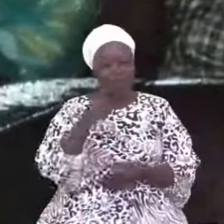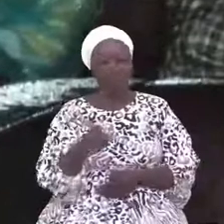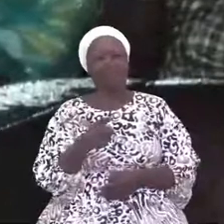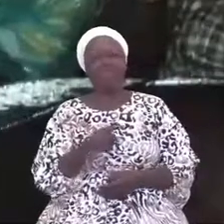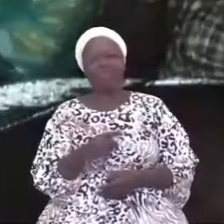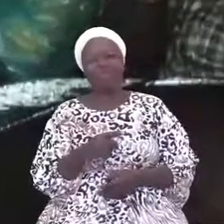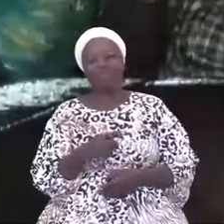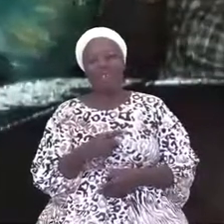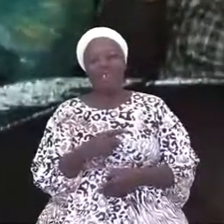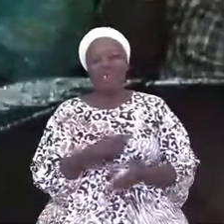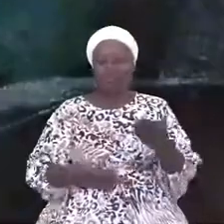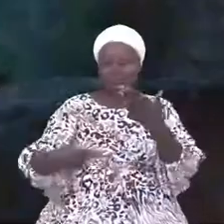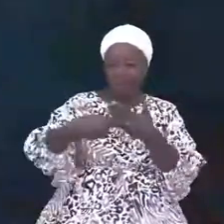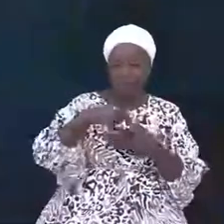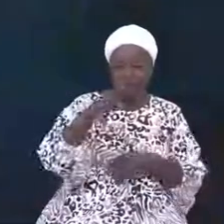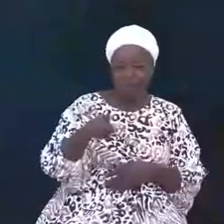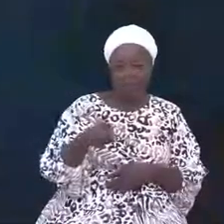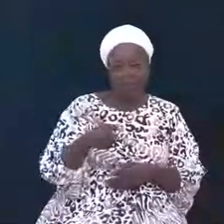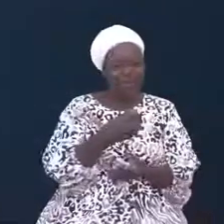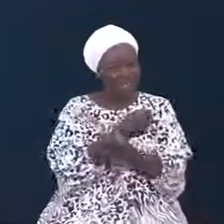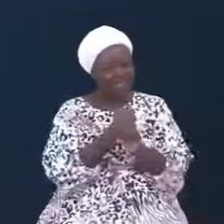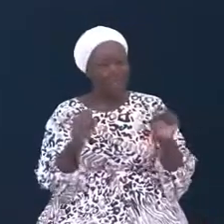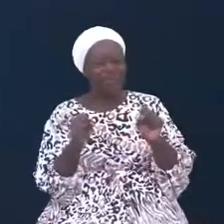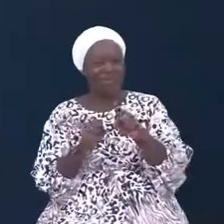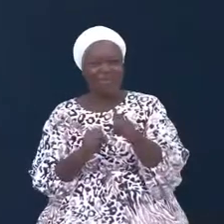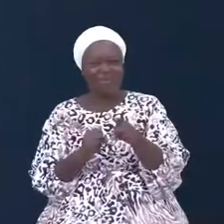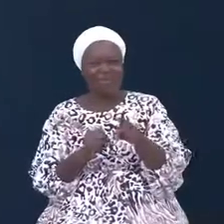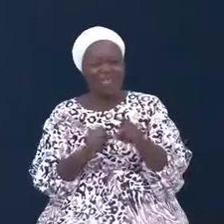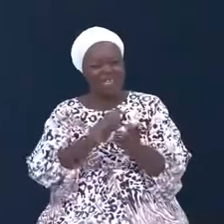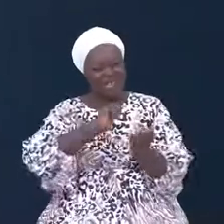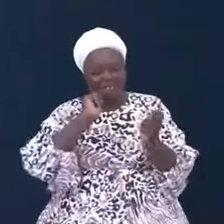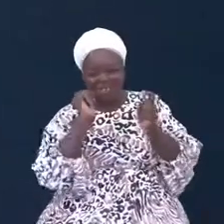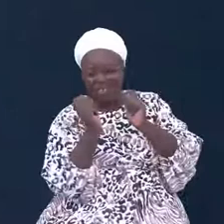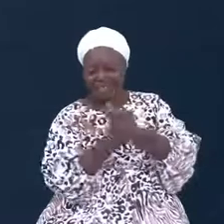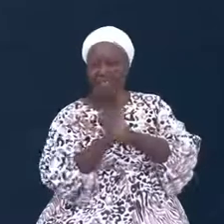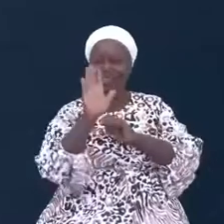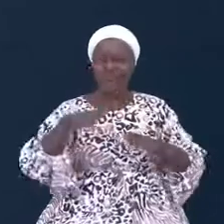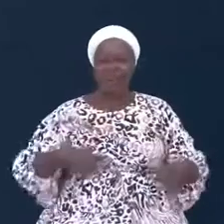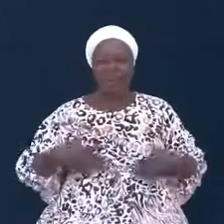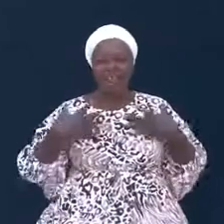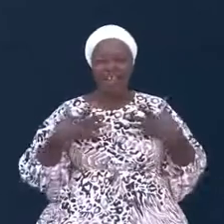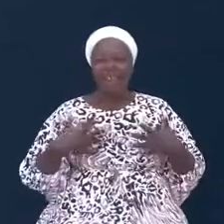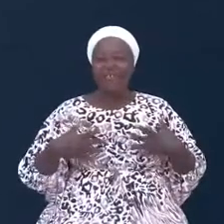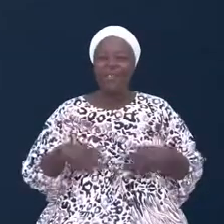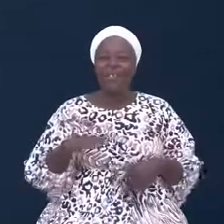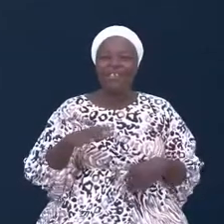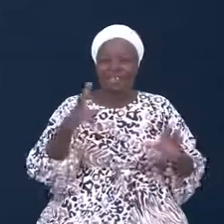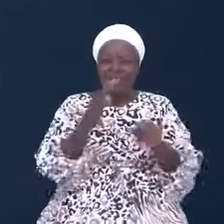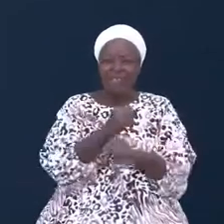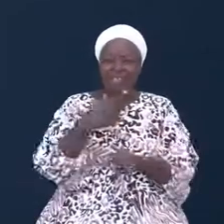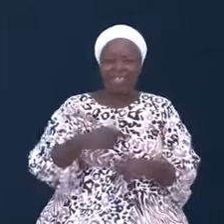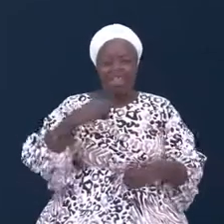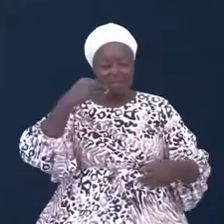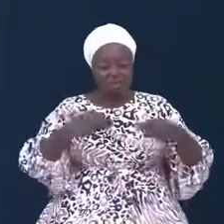Le Seigneur va te renouveler. Il va te restaurer. Il va te sauver. Il va changer